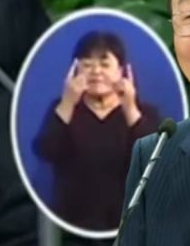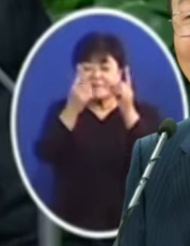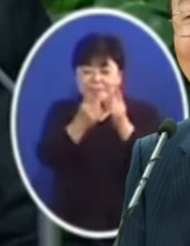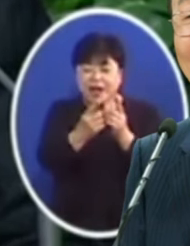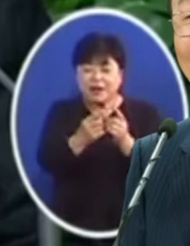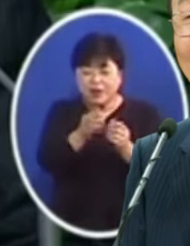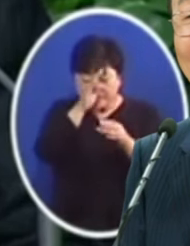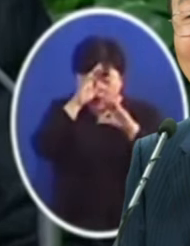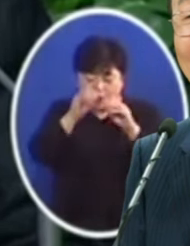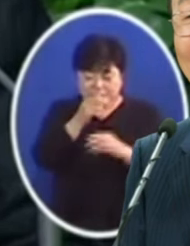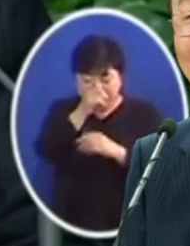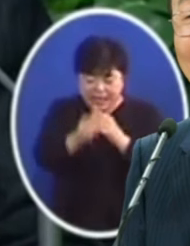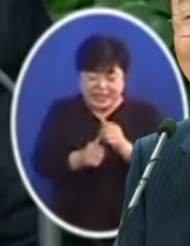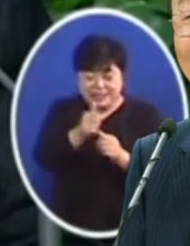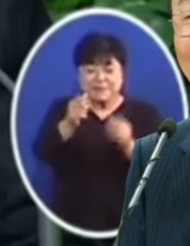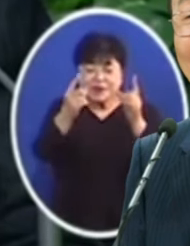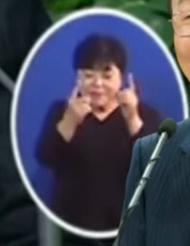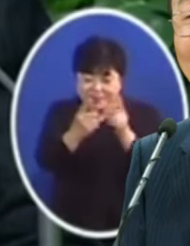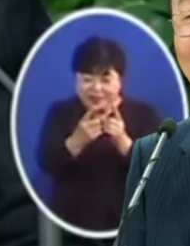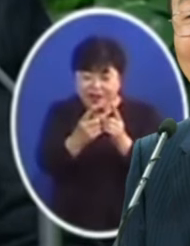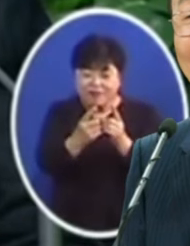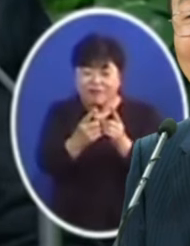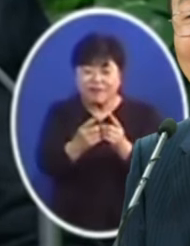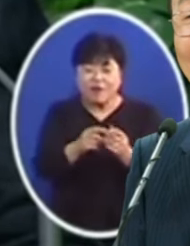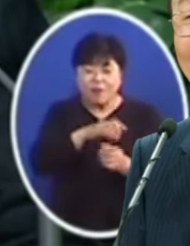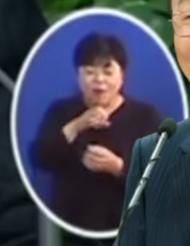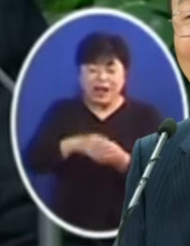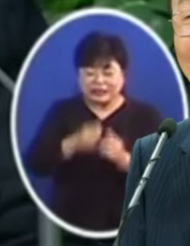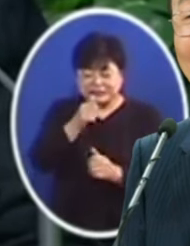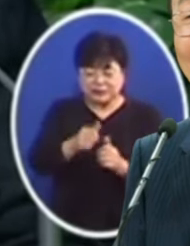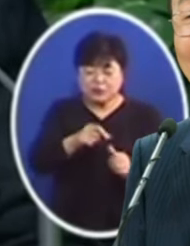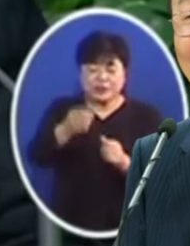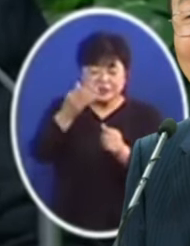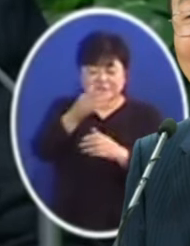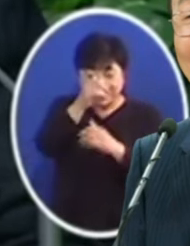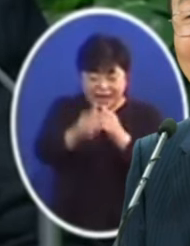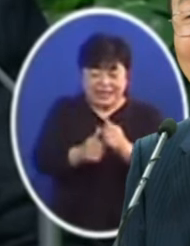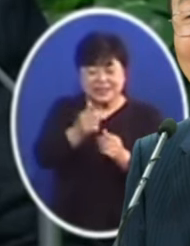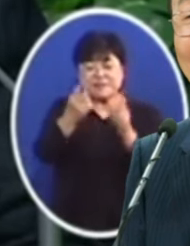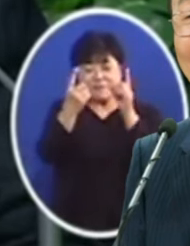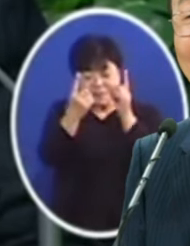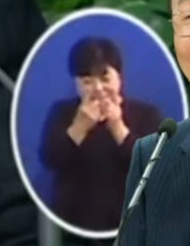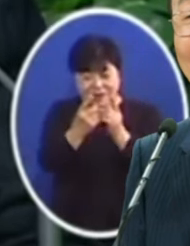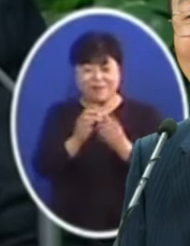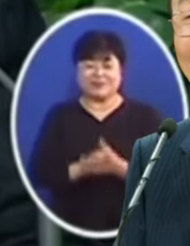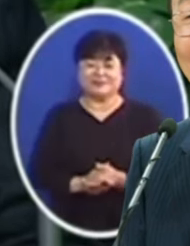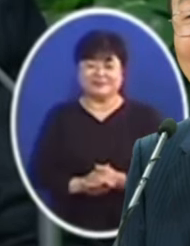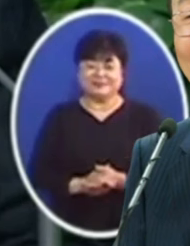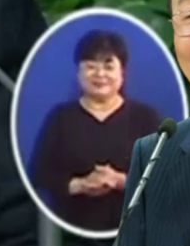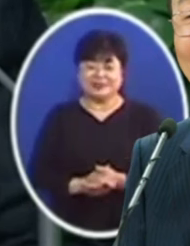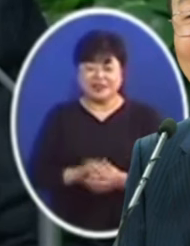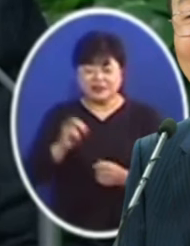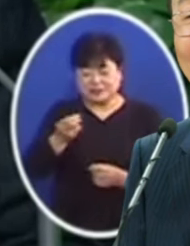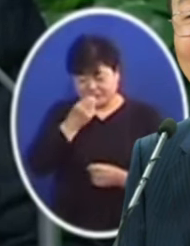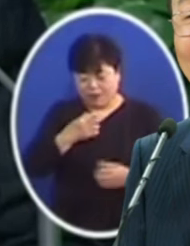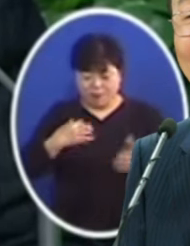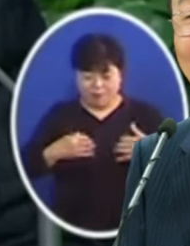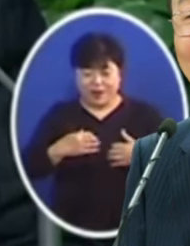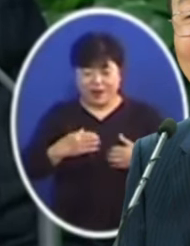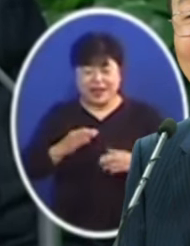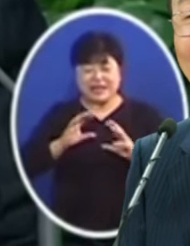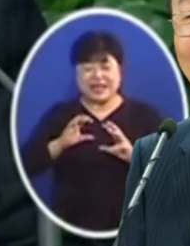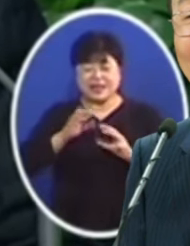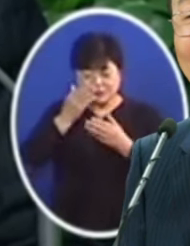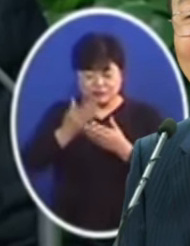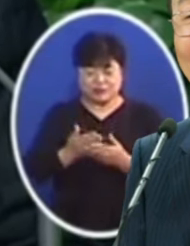우리를 병 고쳐주는 하나님을 만나고 우리를 환난과 시험에서 건져주는 하나님을 만나고 우리를 영생복락 천국을 주는